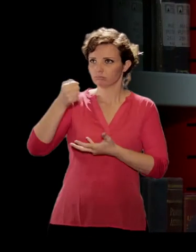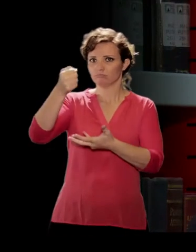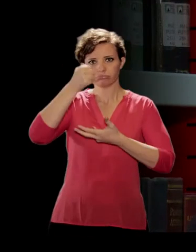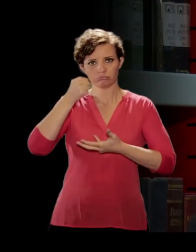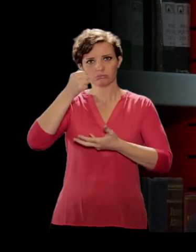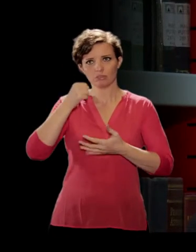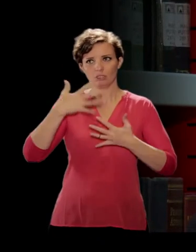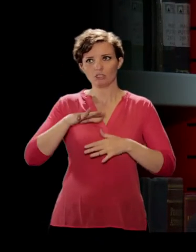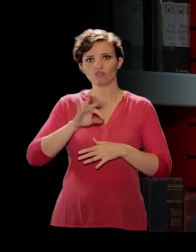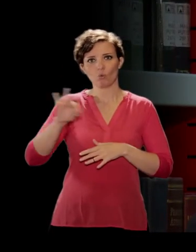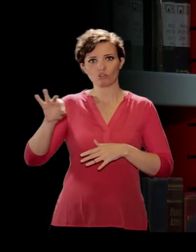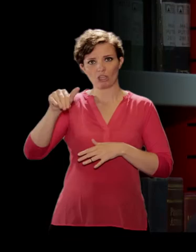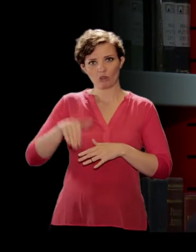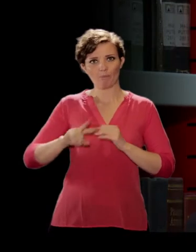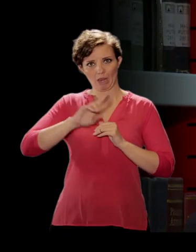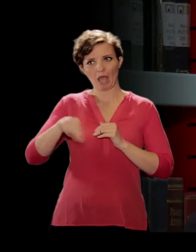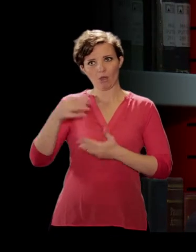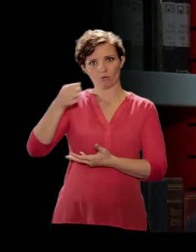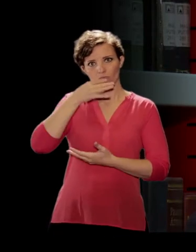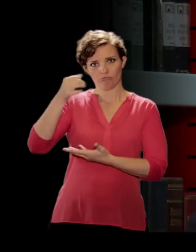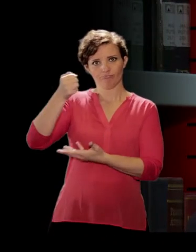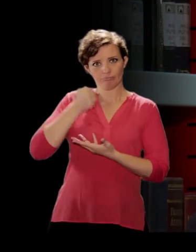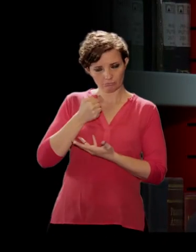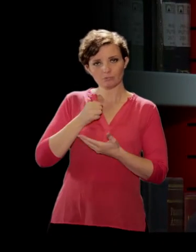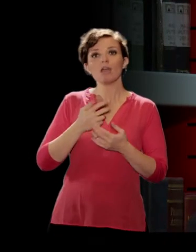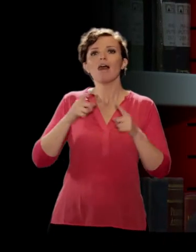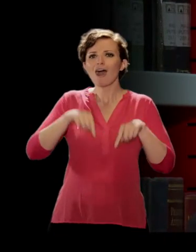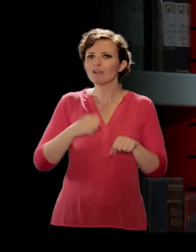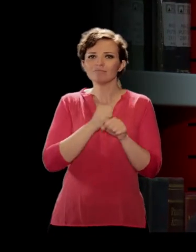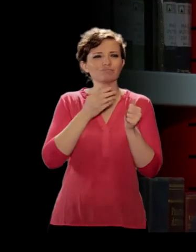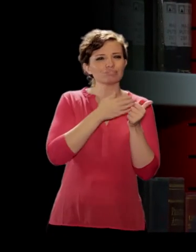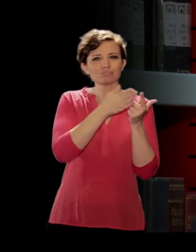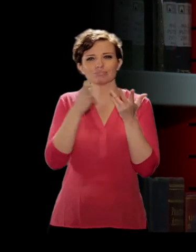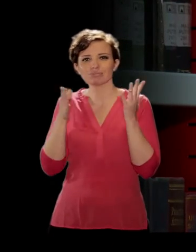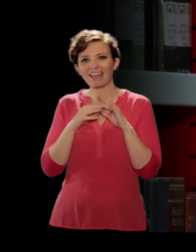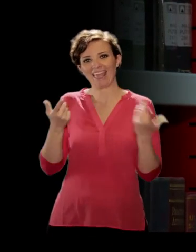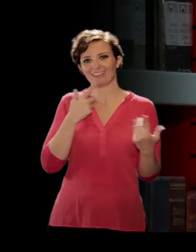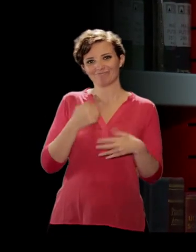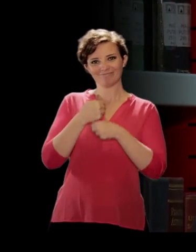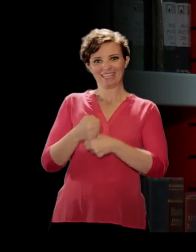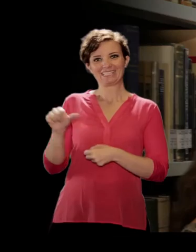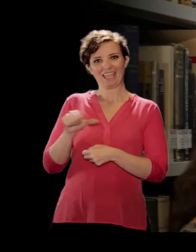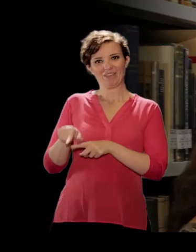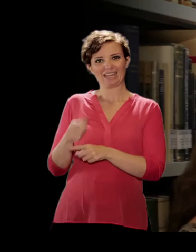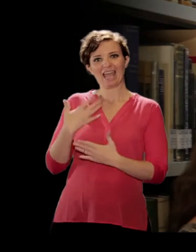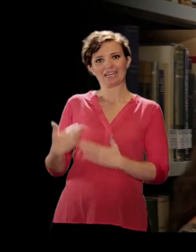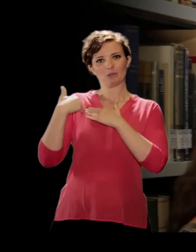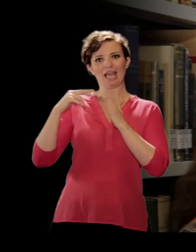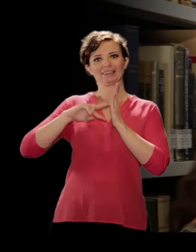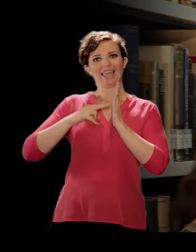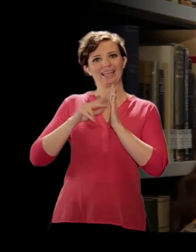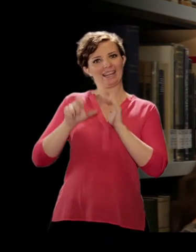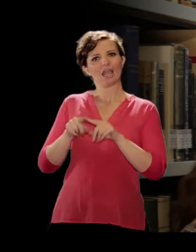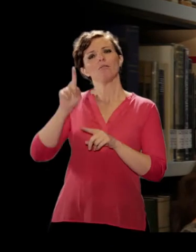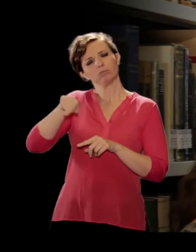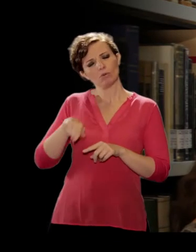finanziamento da più di 500.000 euro e oggi lavoriamo in tantissimi campi. Lascio la parola a Stefania, che è la nostra responsabile tecnica,